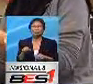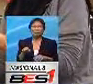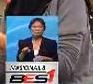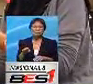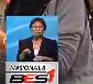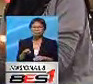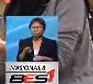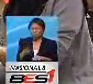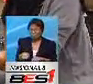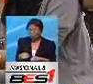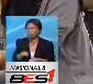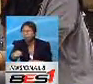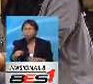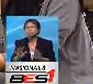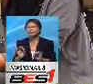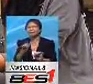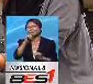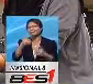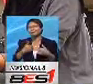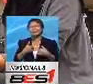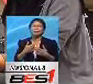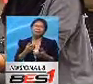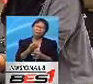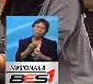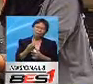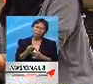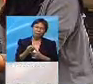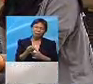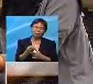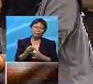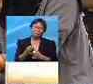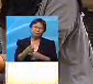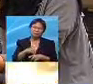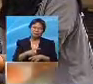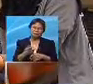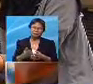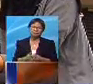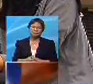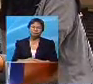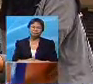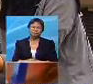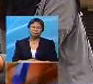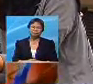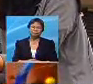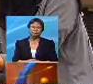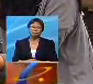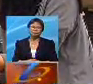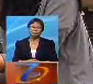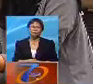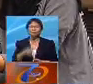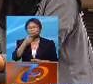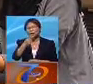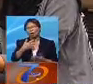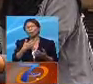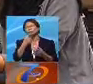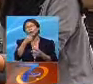akan terlajak ke semua tu. And also dekat sini diorang boleh customisekan you punya